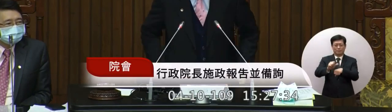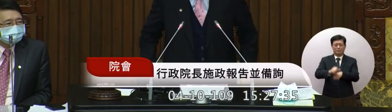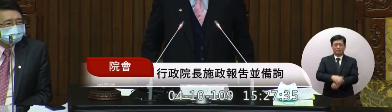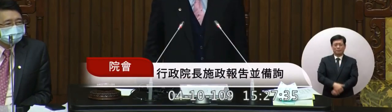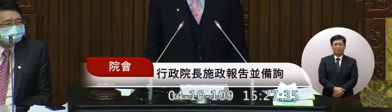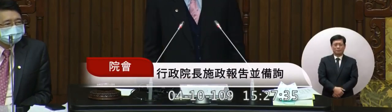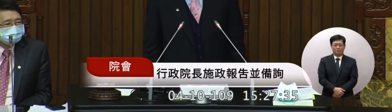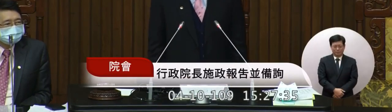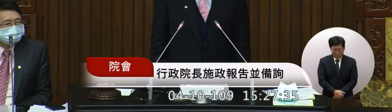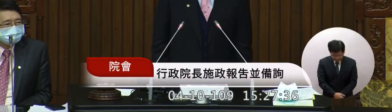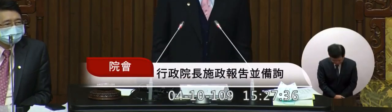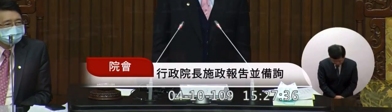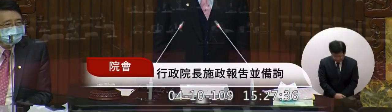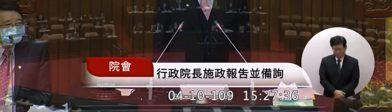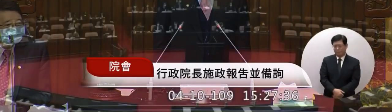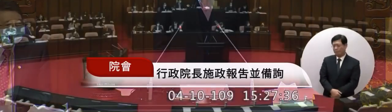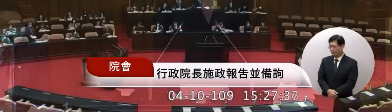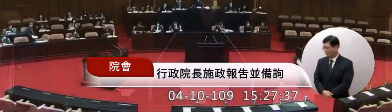15分钟。